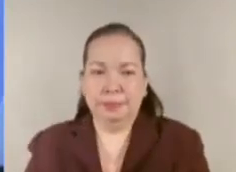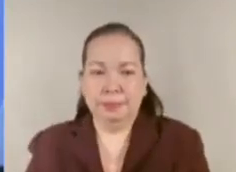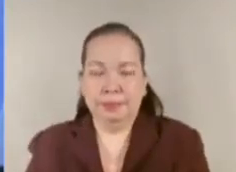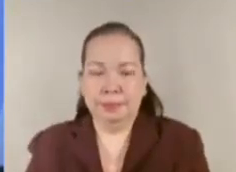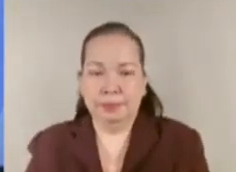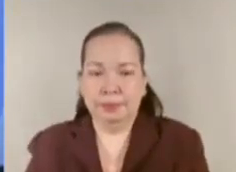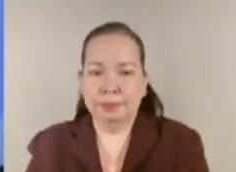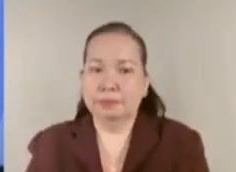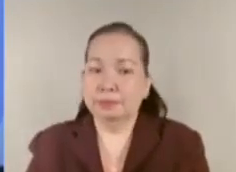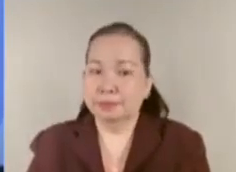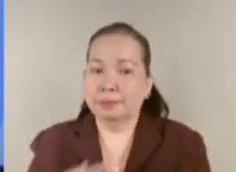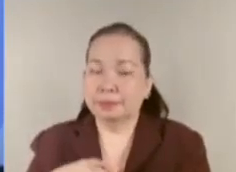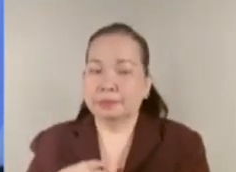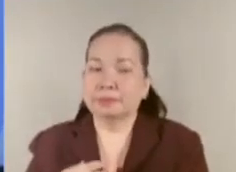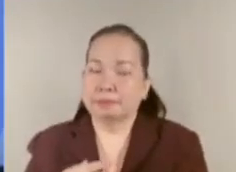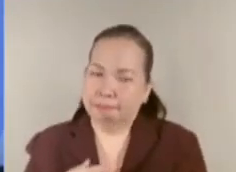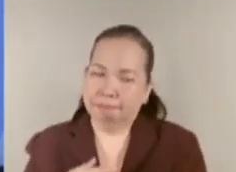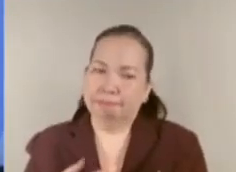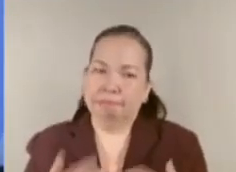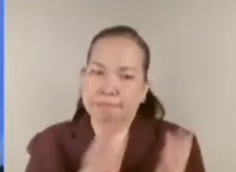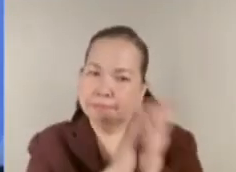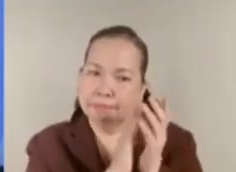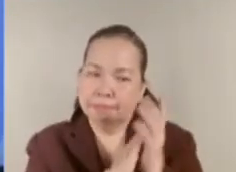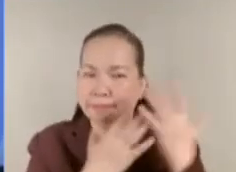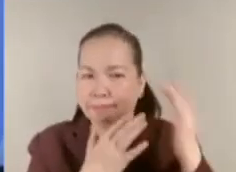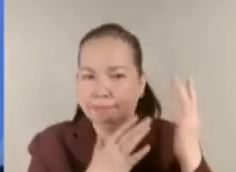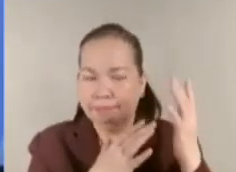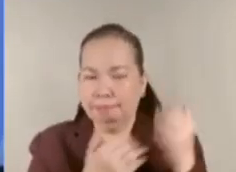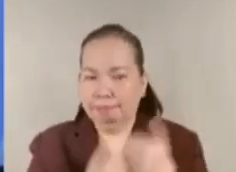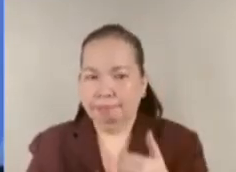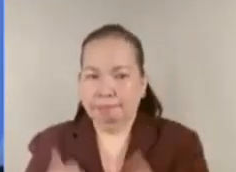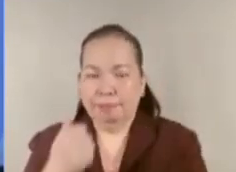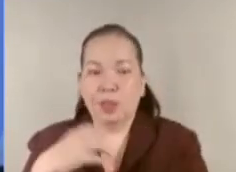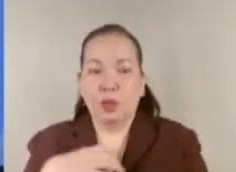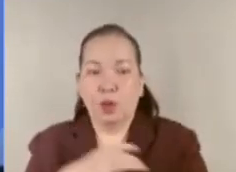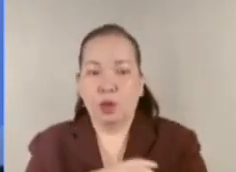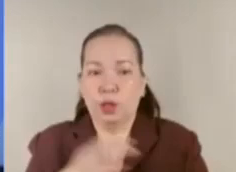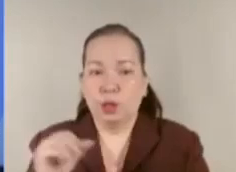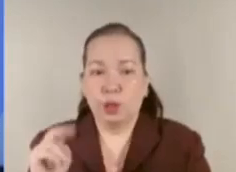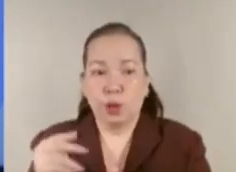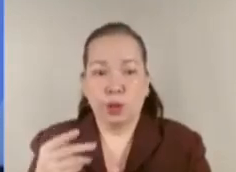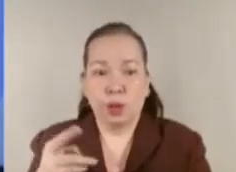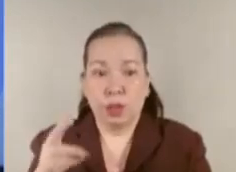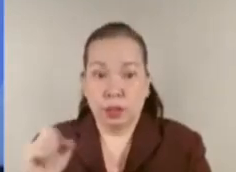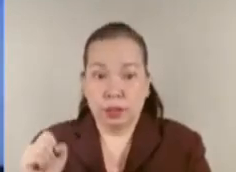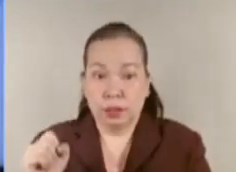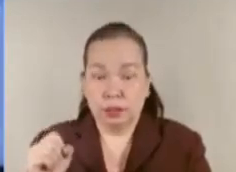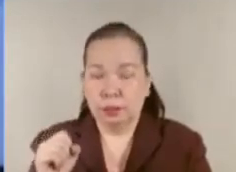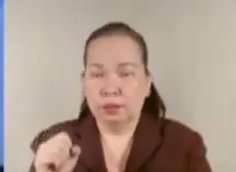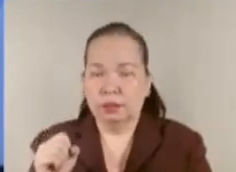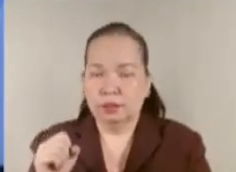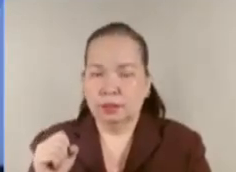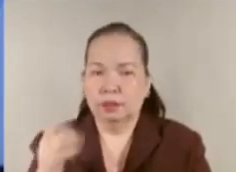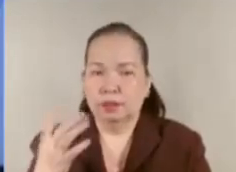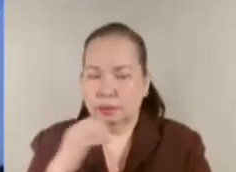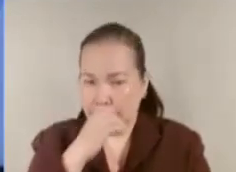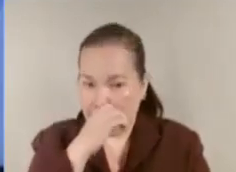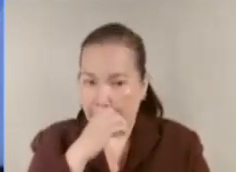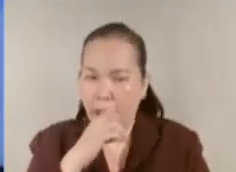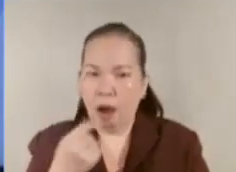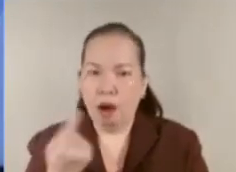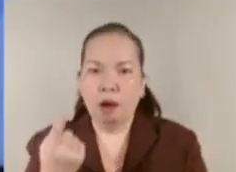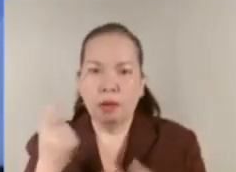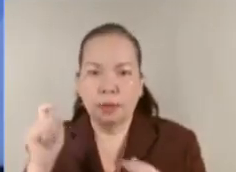Pinuri ni House Speaker Martin Romualdez ang pagsusulong ni Pangulong Ferdinand R. Marcos Jr. ng ASEAN Digital